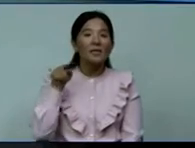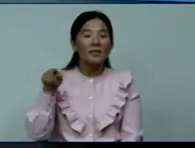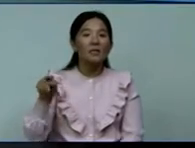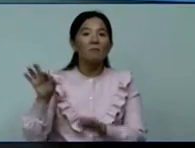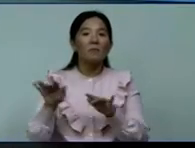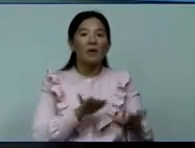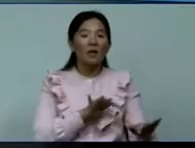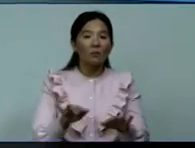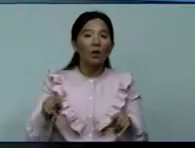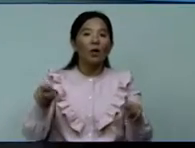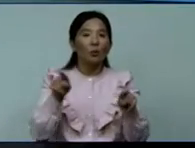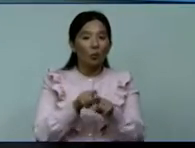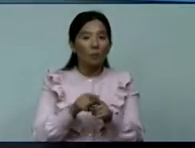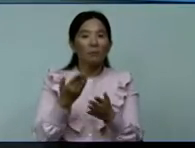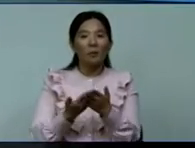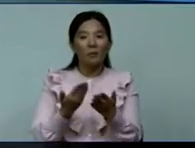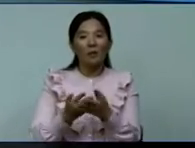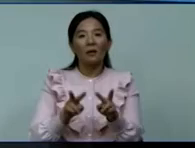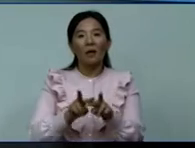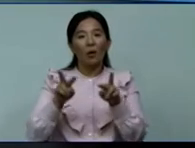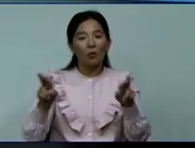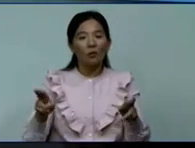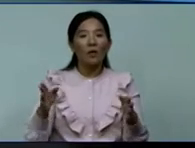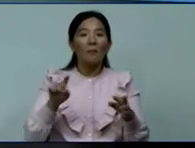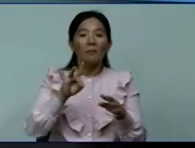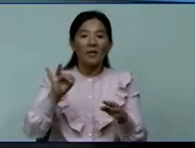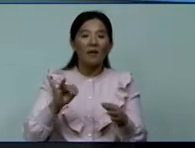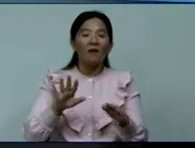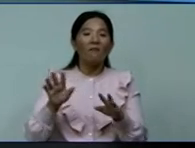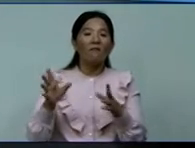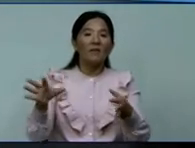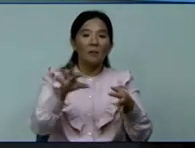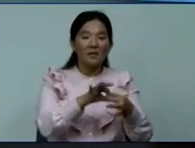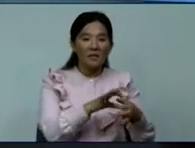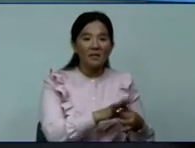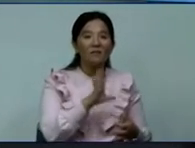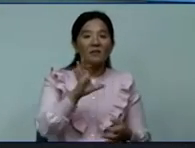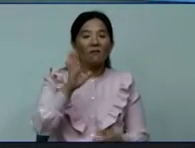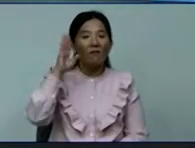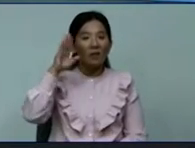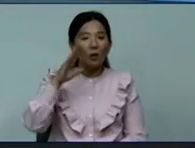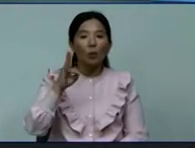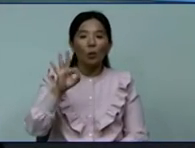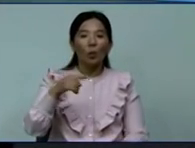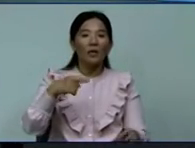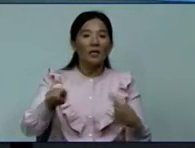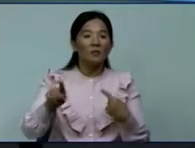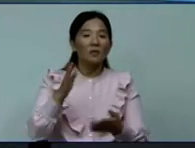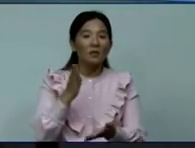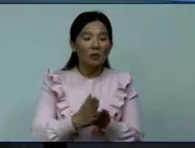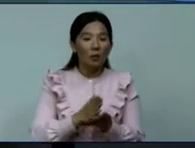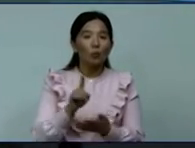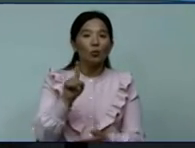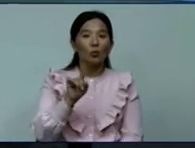идет примерно такой же, как и при взаимодействии с молекулами воды. Но разница идет в том, что